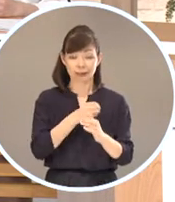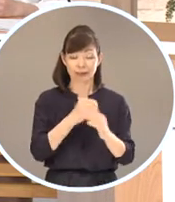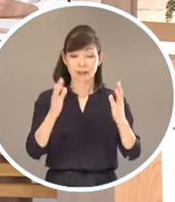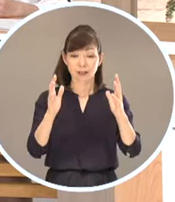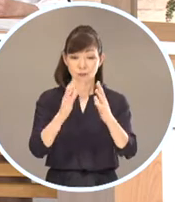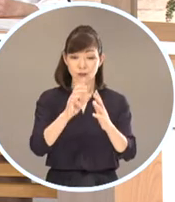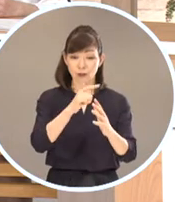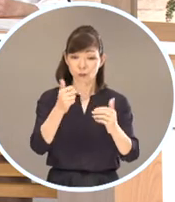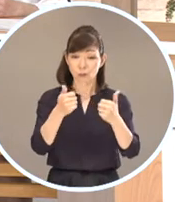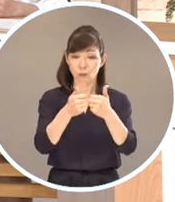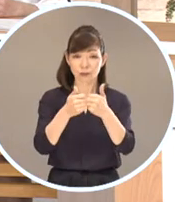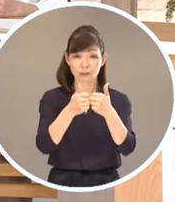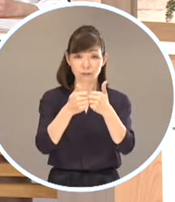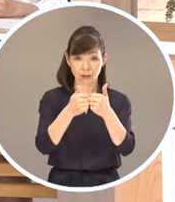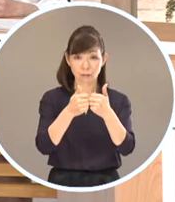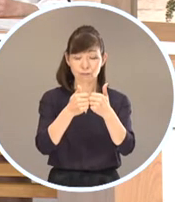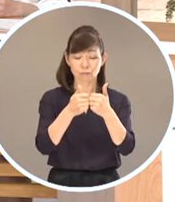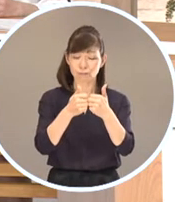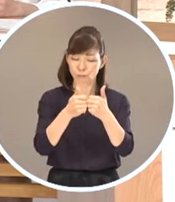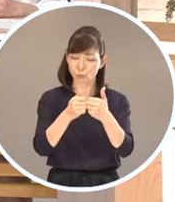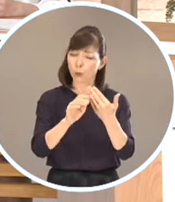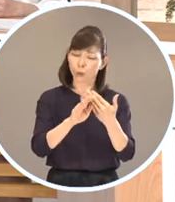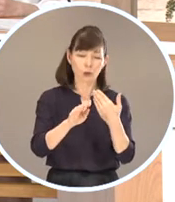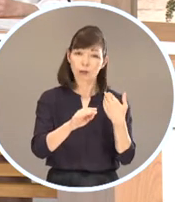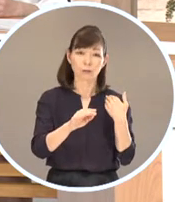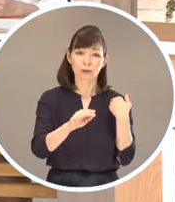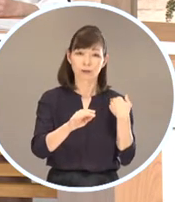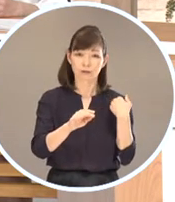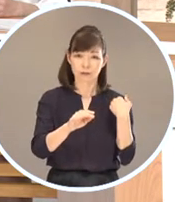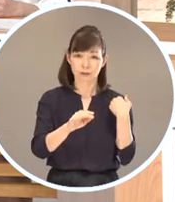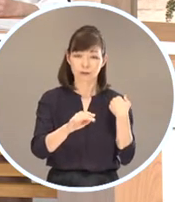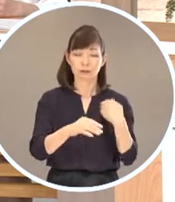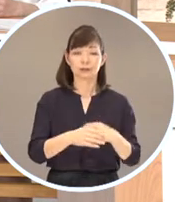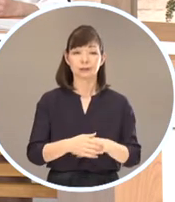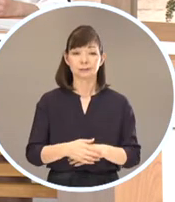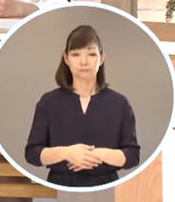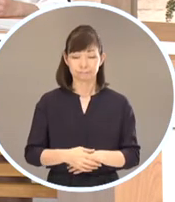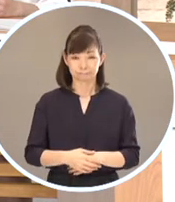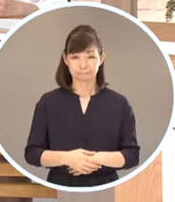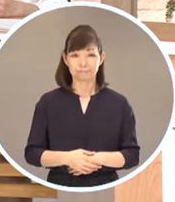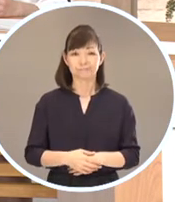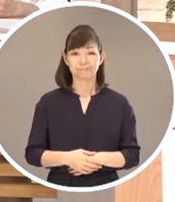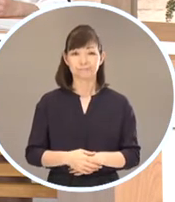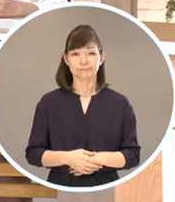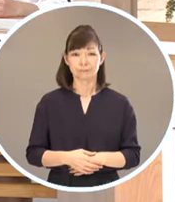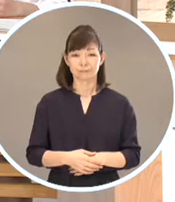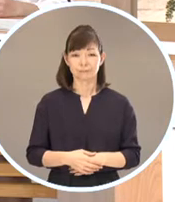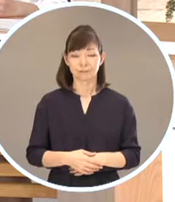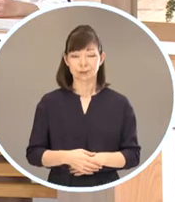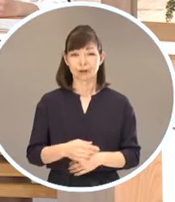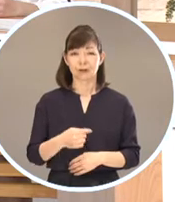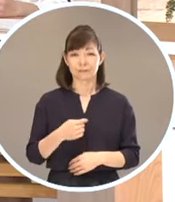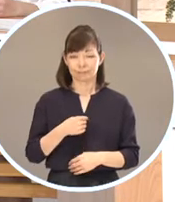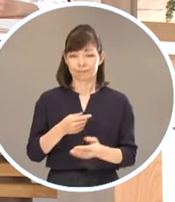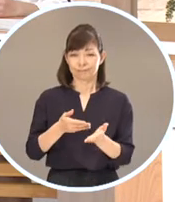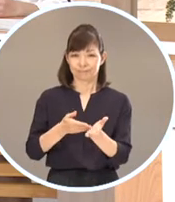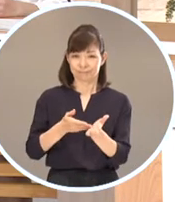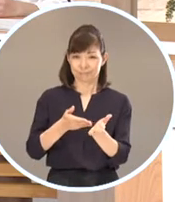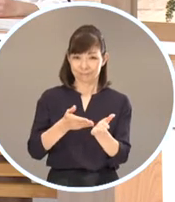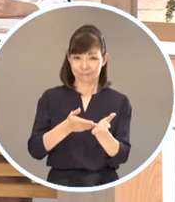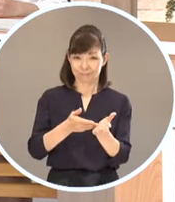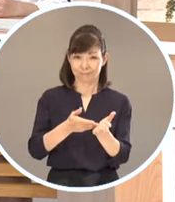話し合いを会議するっていうぐらいしか分かんないですけどね。 難しいようだね。じゃあ説明していくぜ。